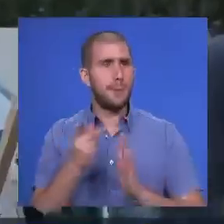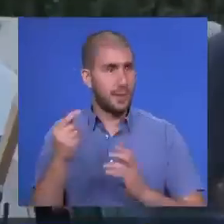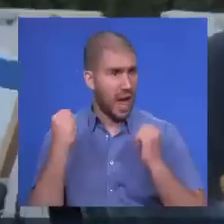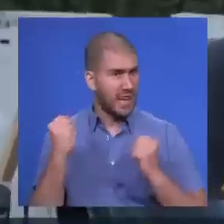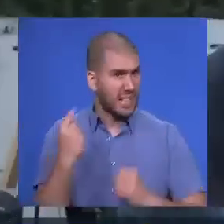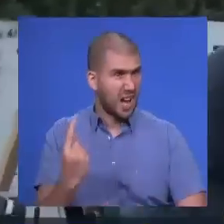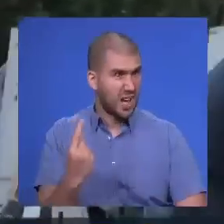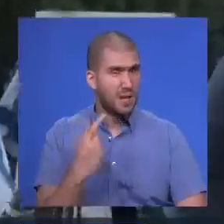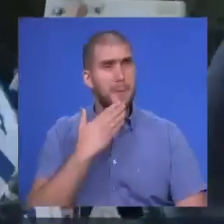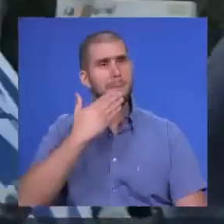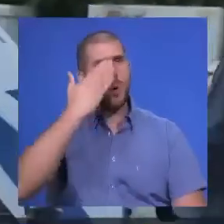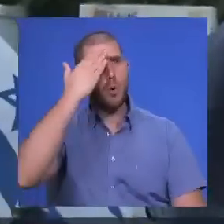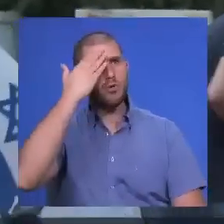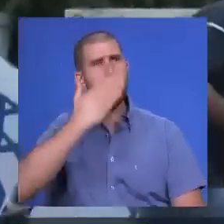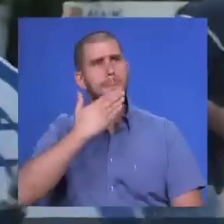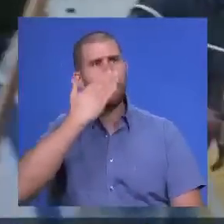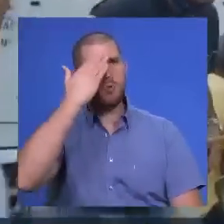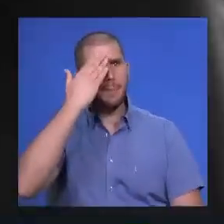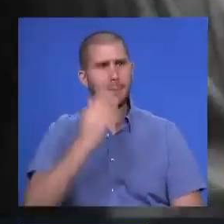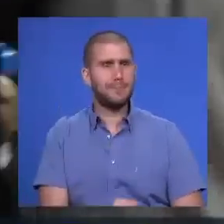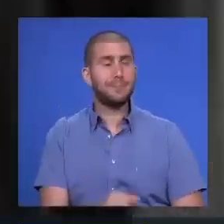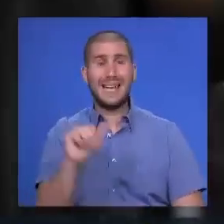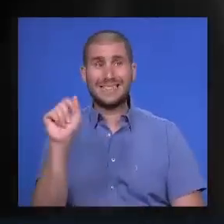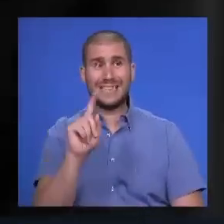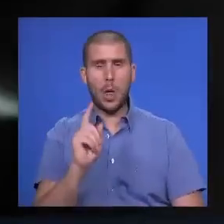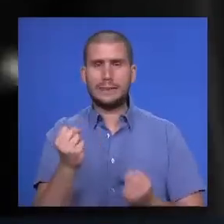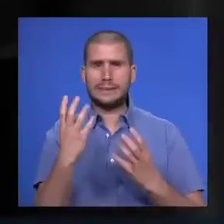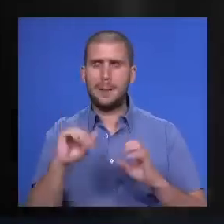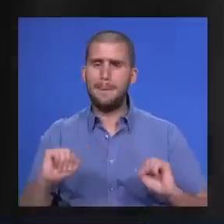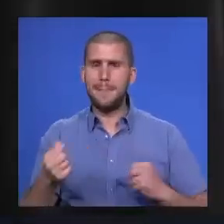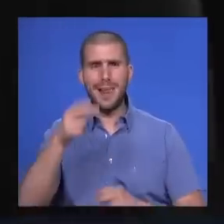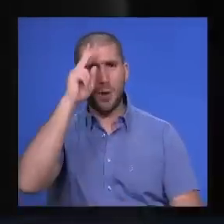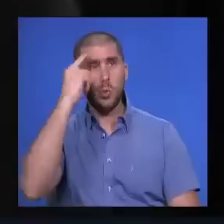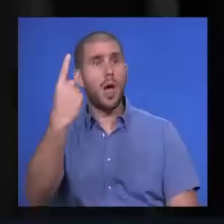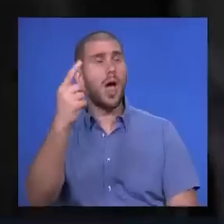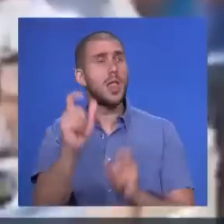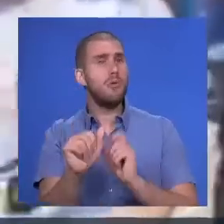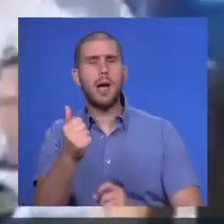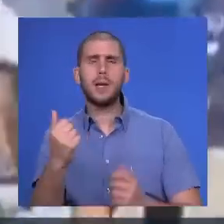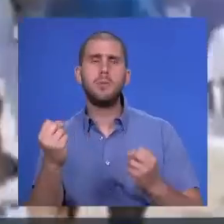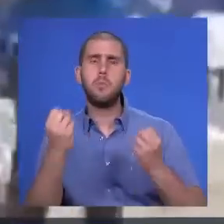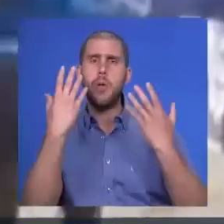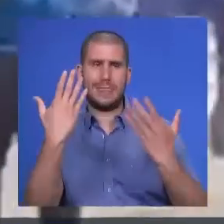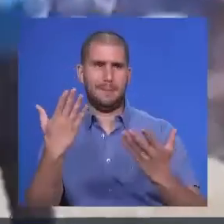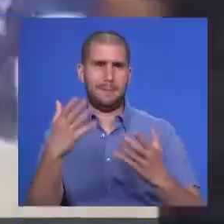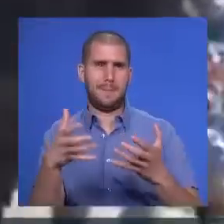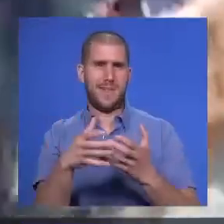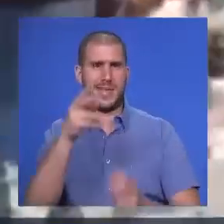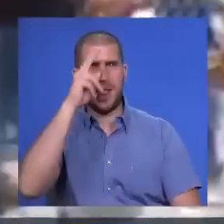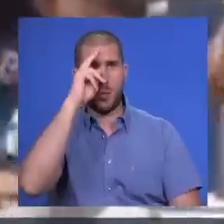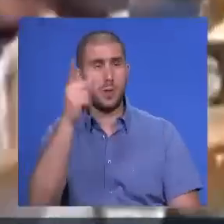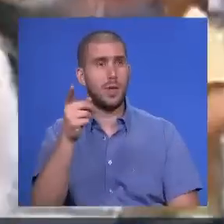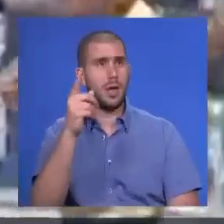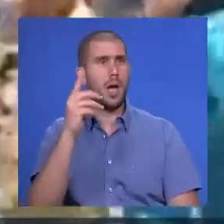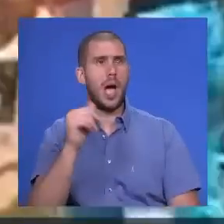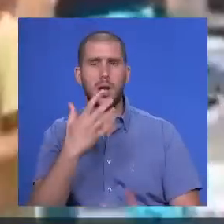איציק? ברוך השם, ברוך השם. איציק זרקה הוא לא סתם פעיל ליכוד, הוא אחד האנשים הבולטים ביותר במפלגה, החמים